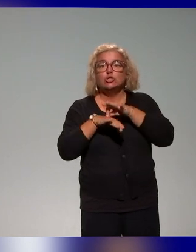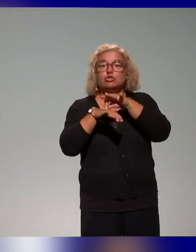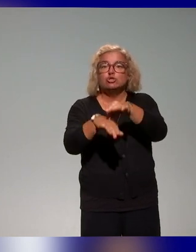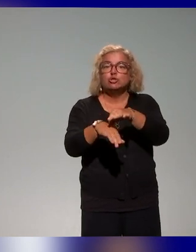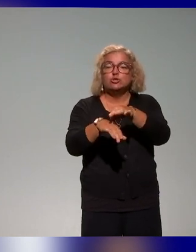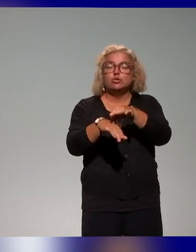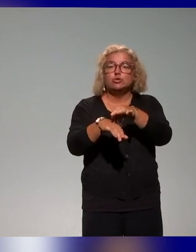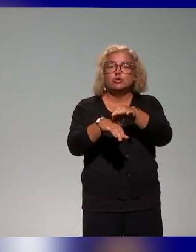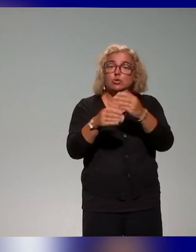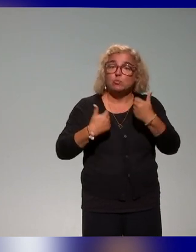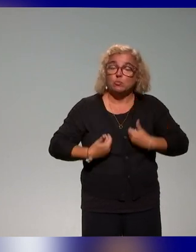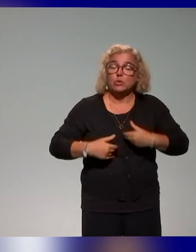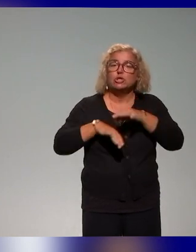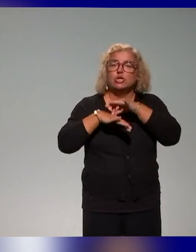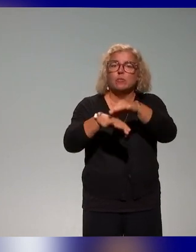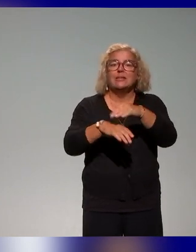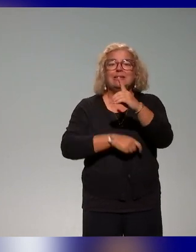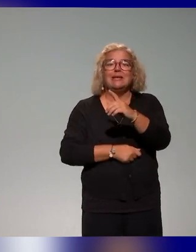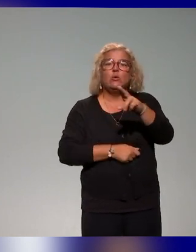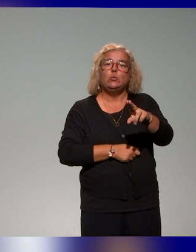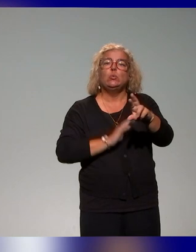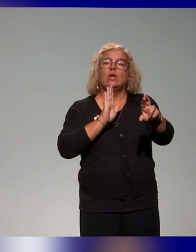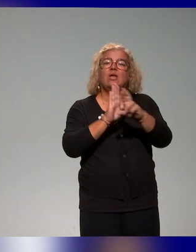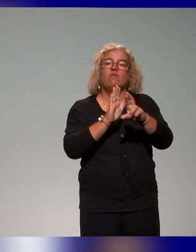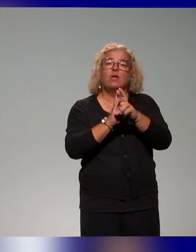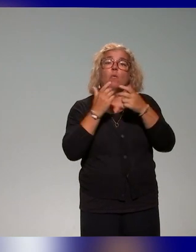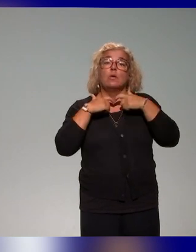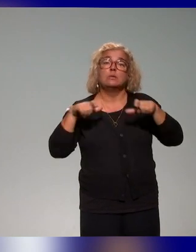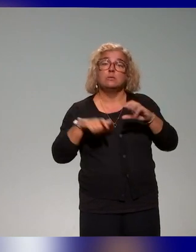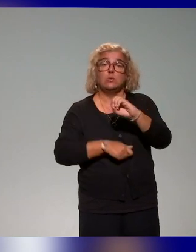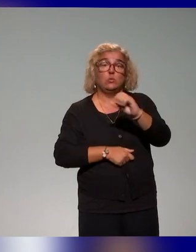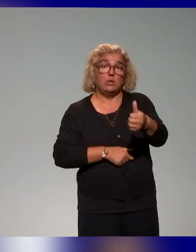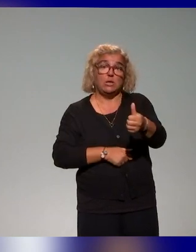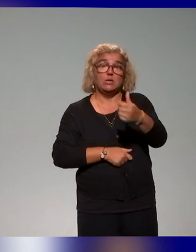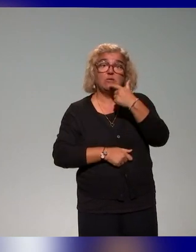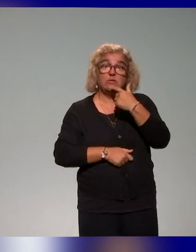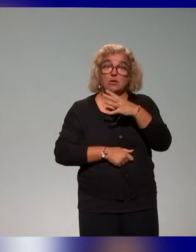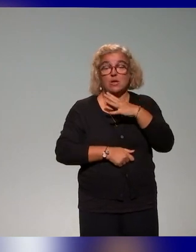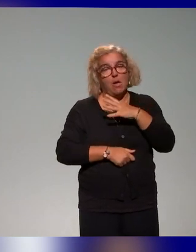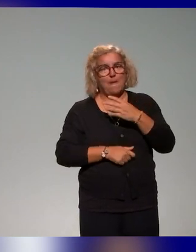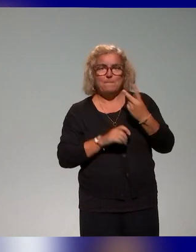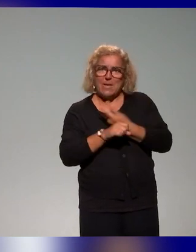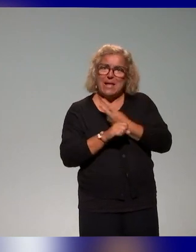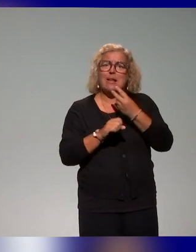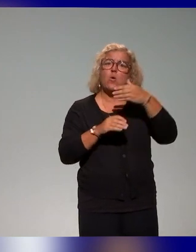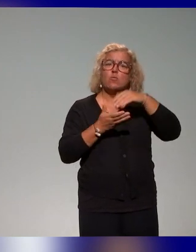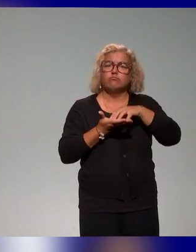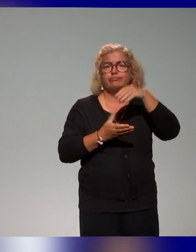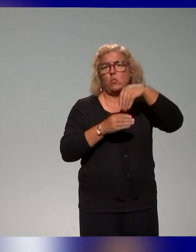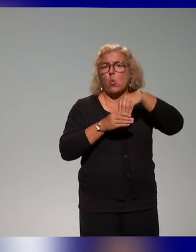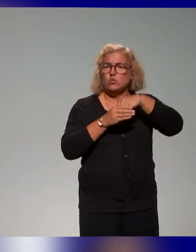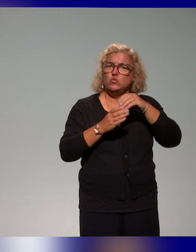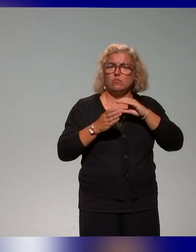sur le DU référent accessibilité numérique, pour lequel j'ai pu intégrer pas mal de contenus et réfléchir